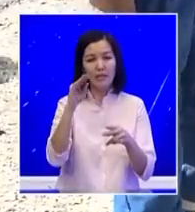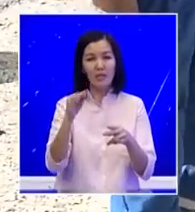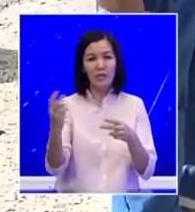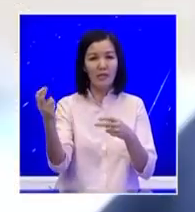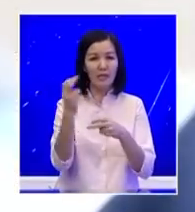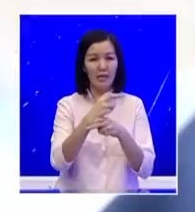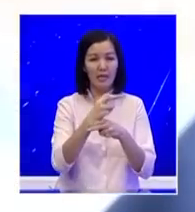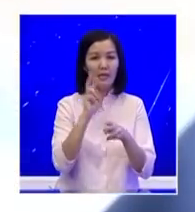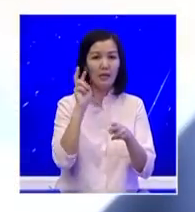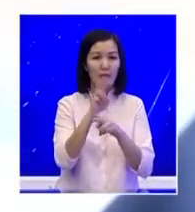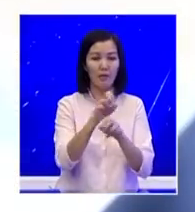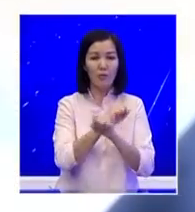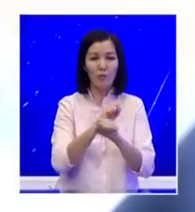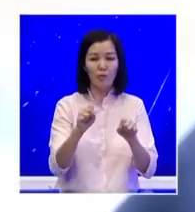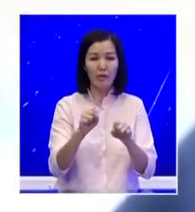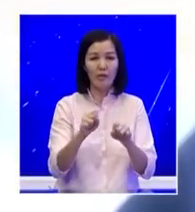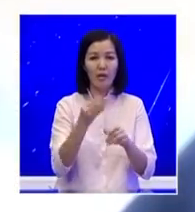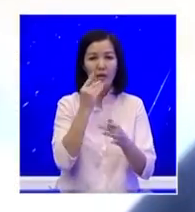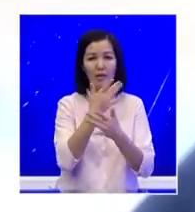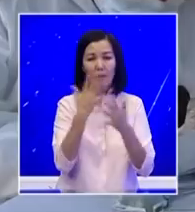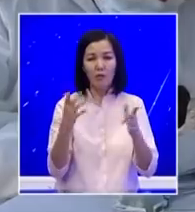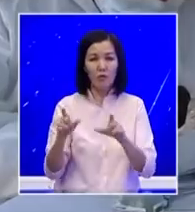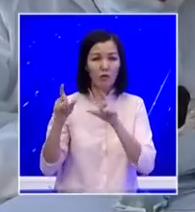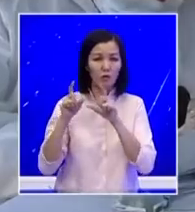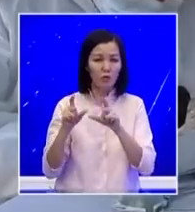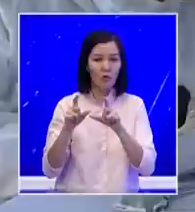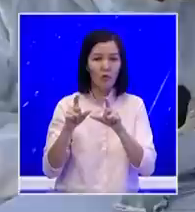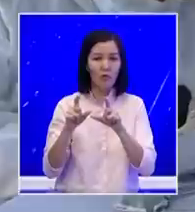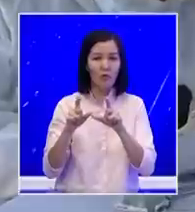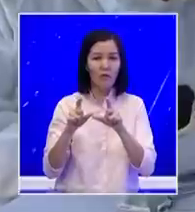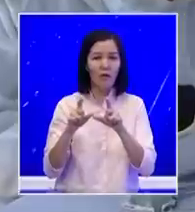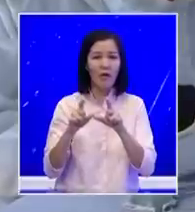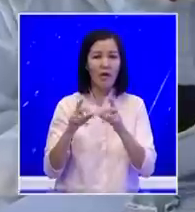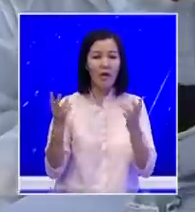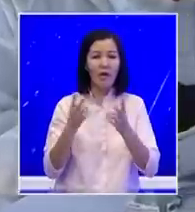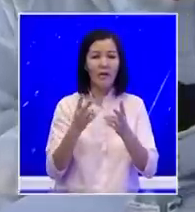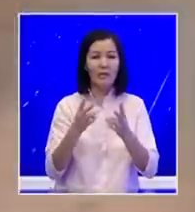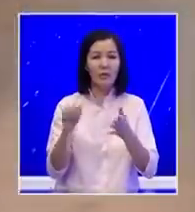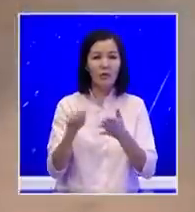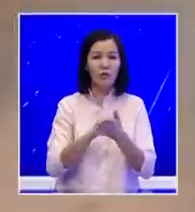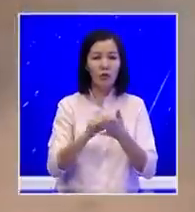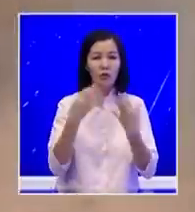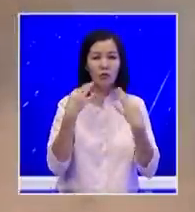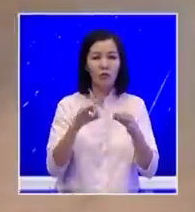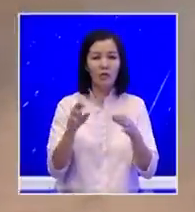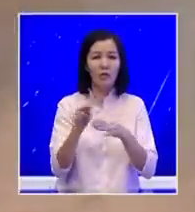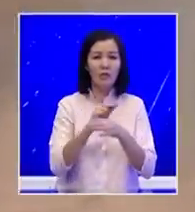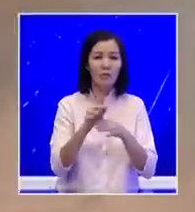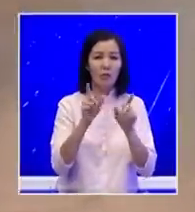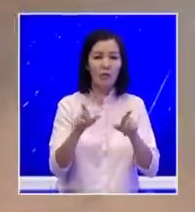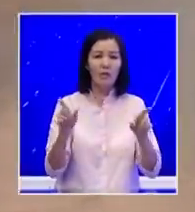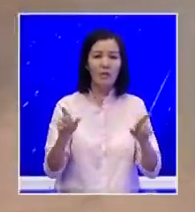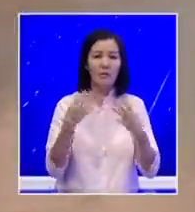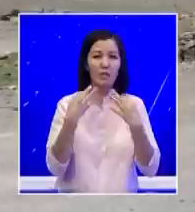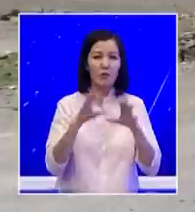азаматтар аудан орталығына өте алмайды. Тек азық-түлік тиелген жүк көліктерімен ауданға қарасты арнайы құжаттары бар ем-дом алатын азаматтарға